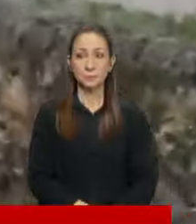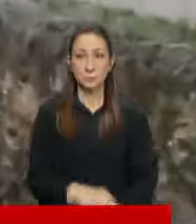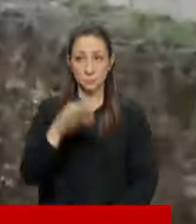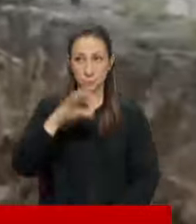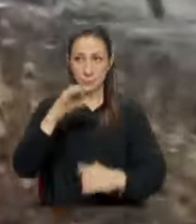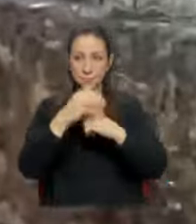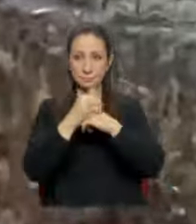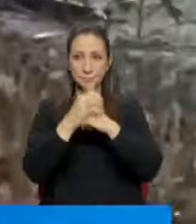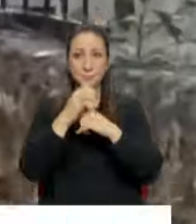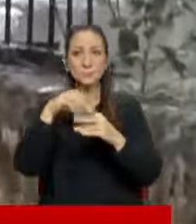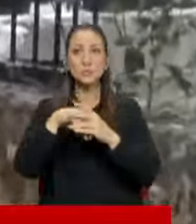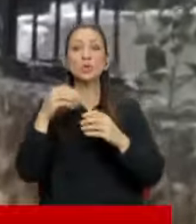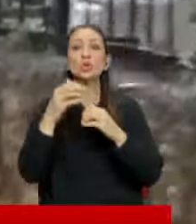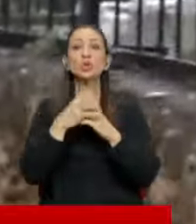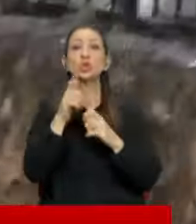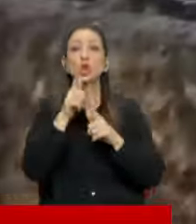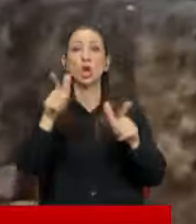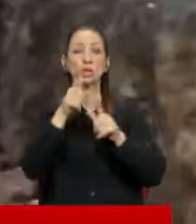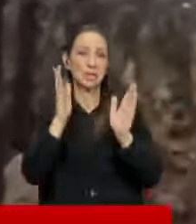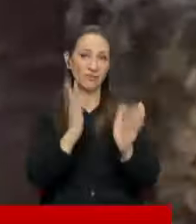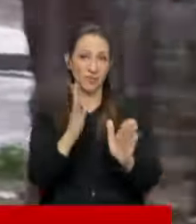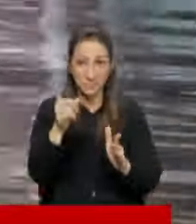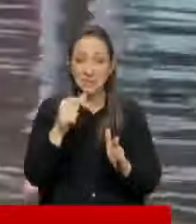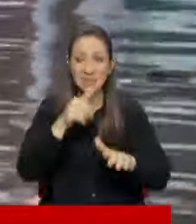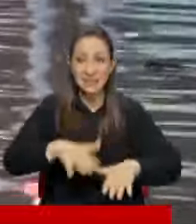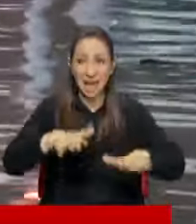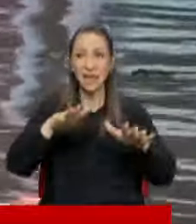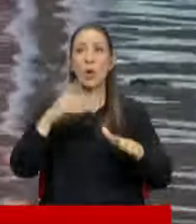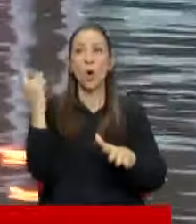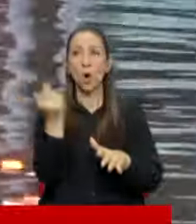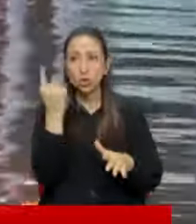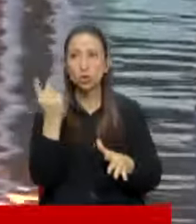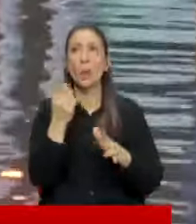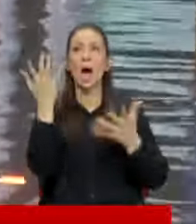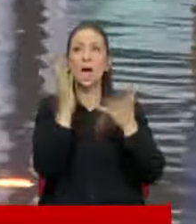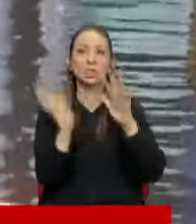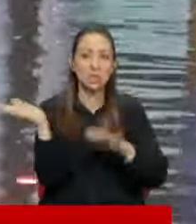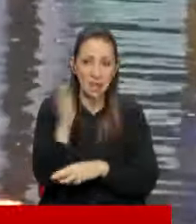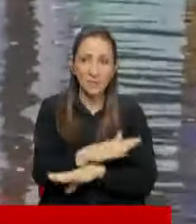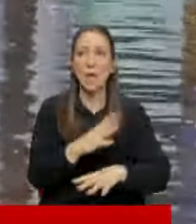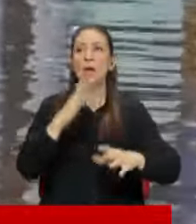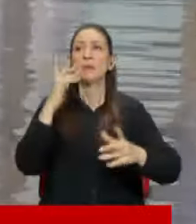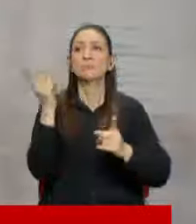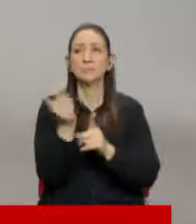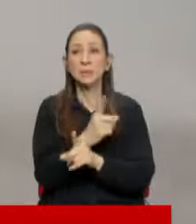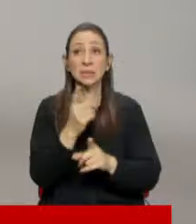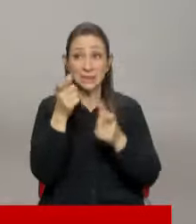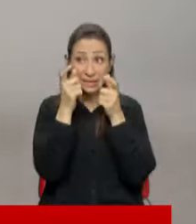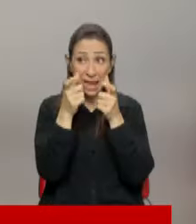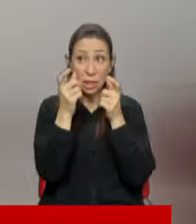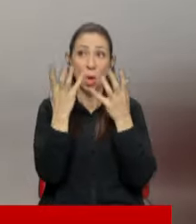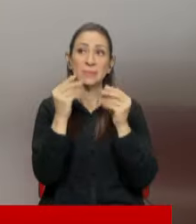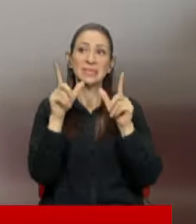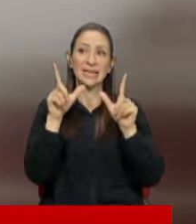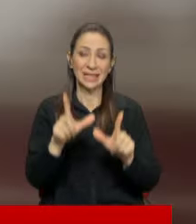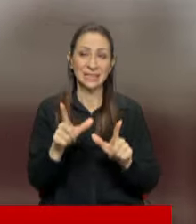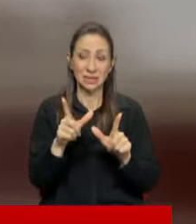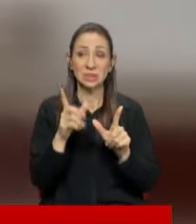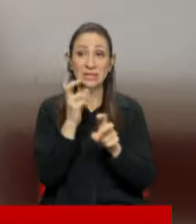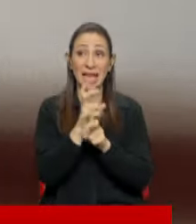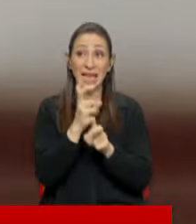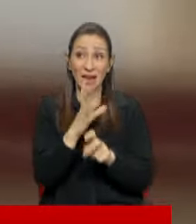Bugün Antalya için turuncu kodlu uyarı devam ediyor. Sel, su baskınları, hortum, ağaç devrilmeleri gibi can güvenliğini tehlikeye sokacak çok